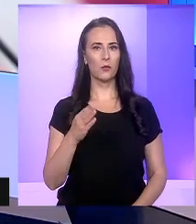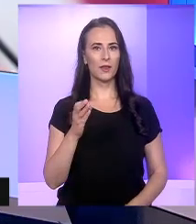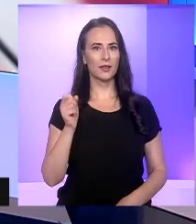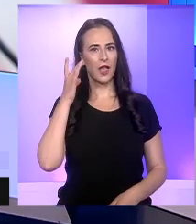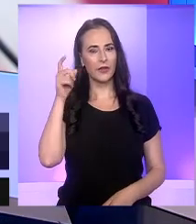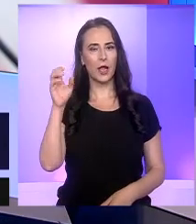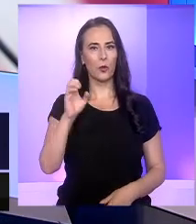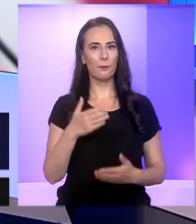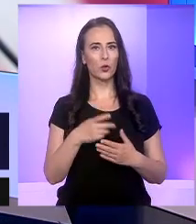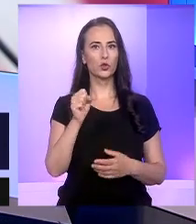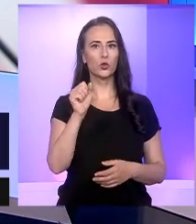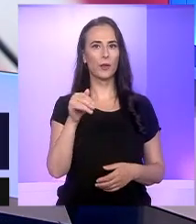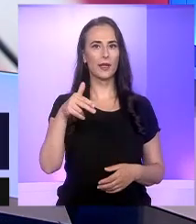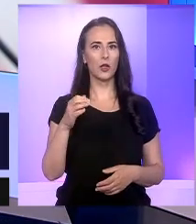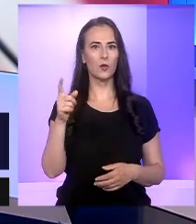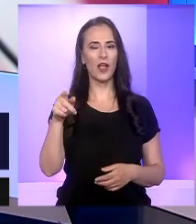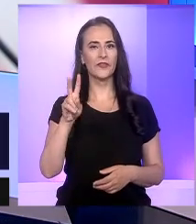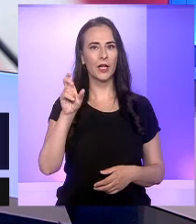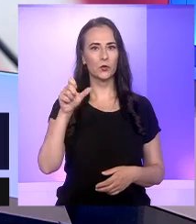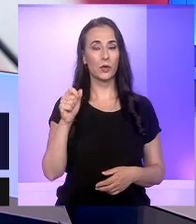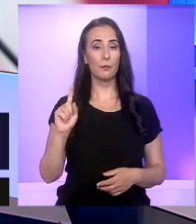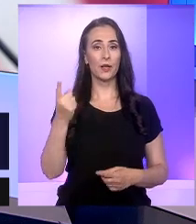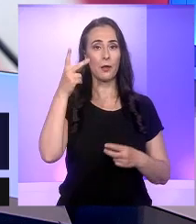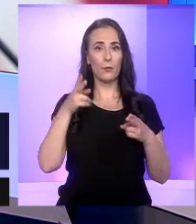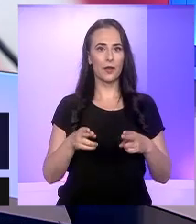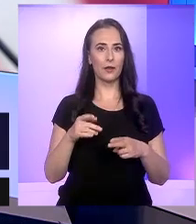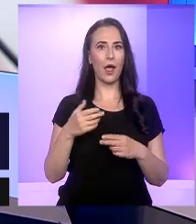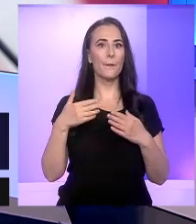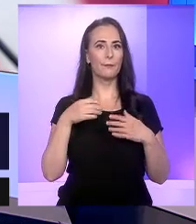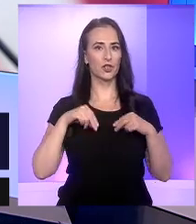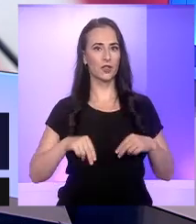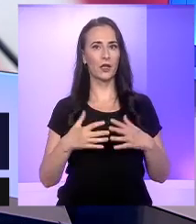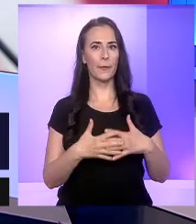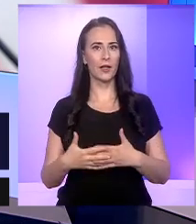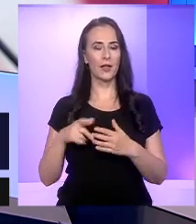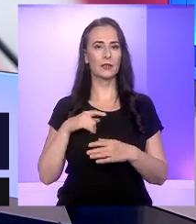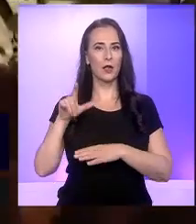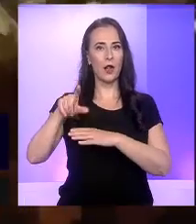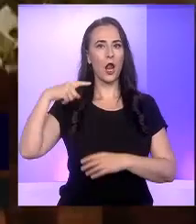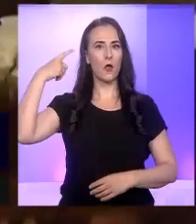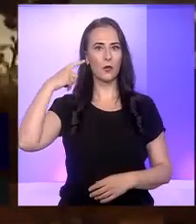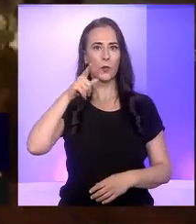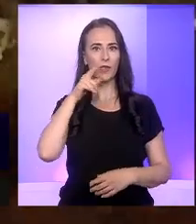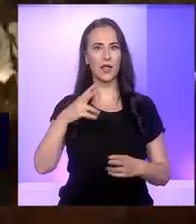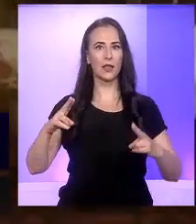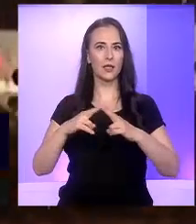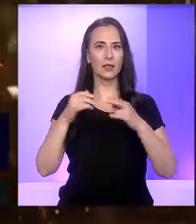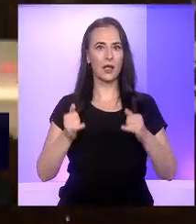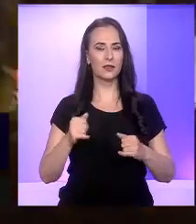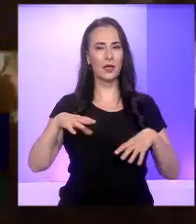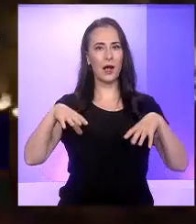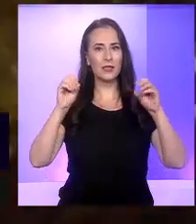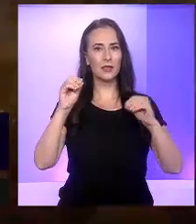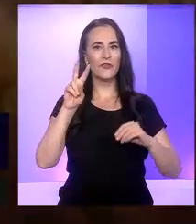Joe Biden se află în Europa pentru summitul NATO de la Vilnius. Prima oprire a președintelui Statelor Unite este la Londra, unde se întâlnește